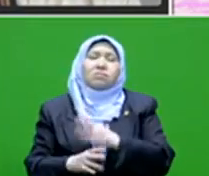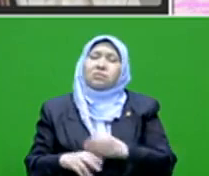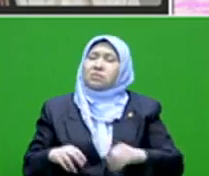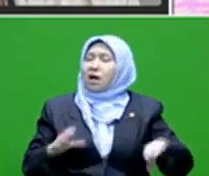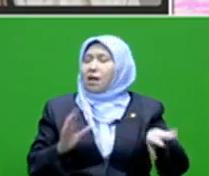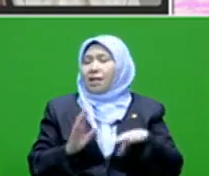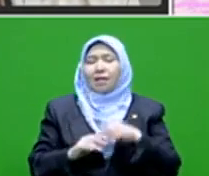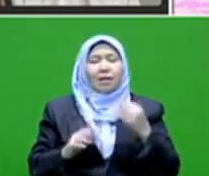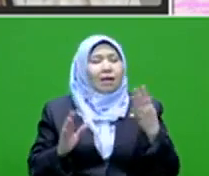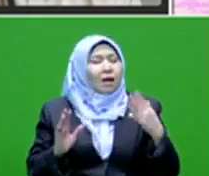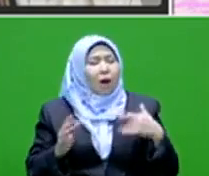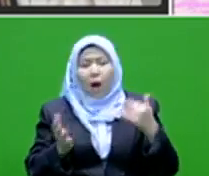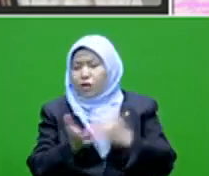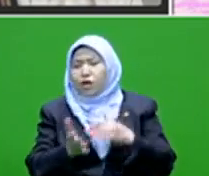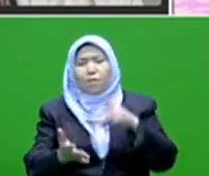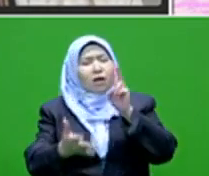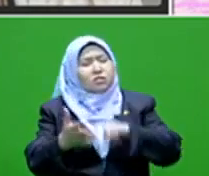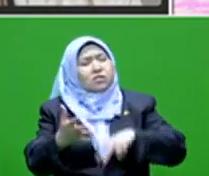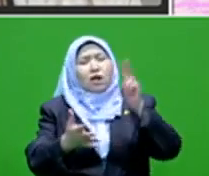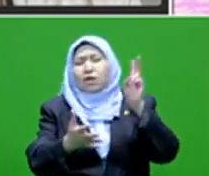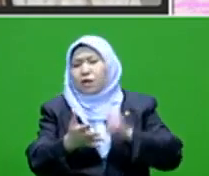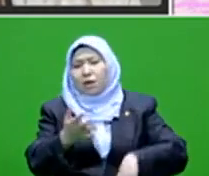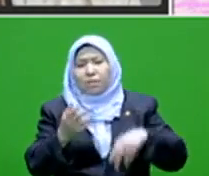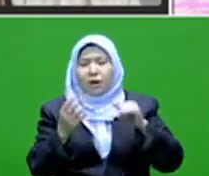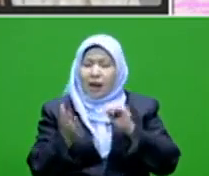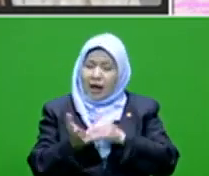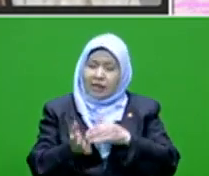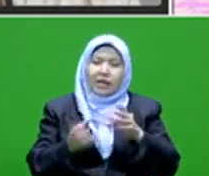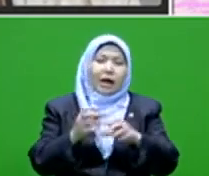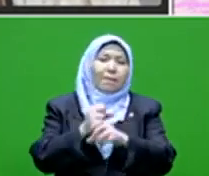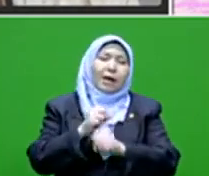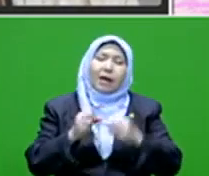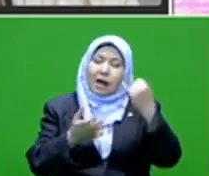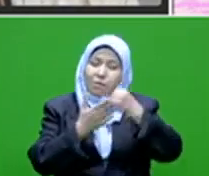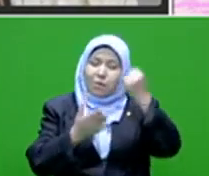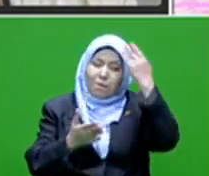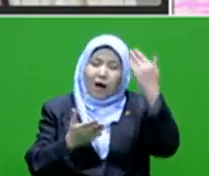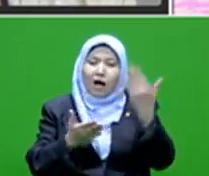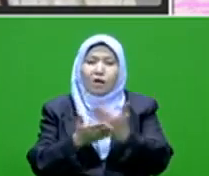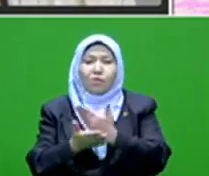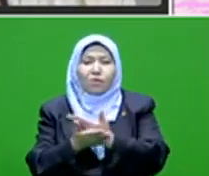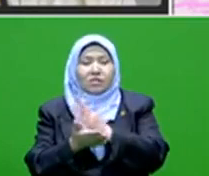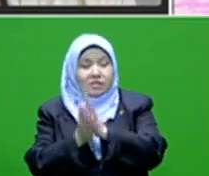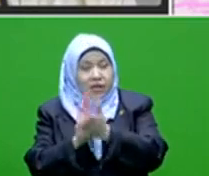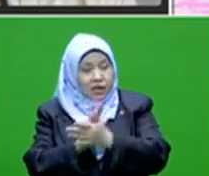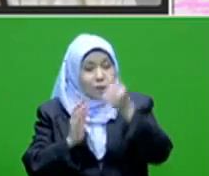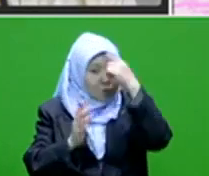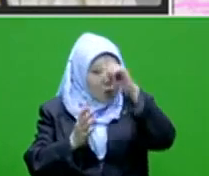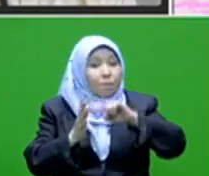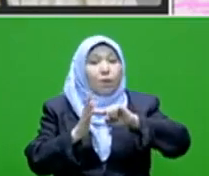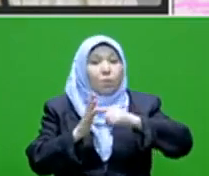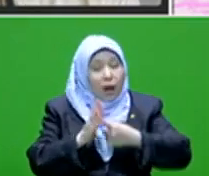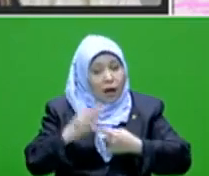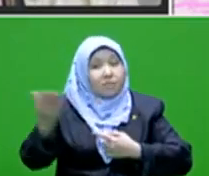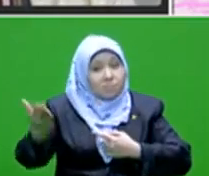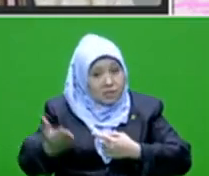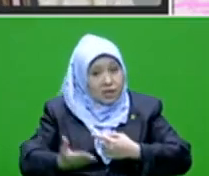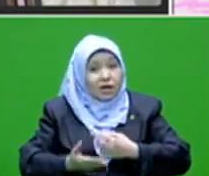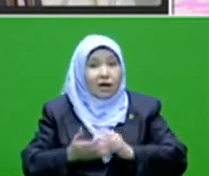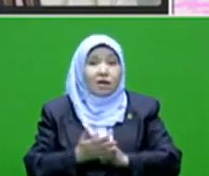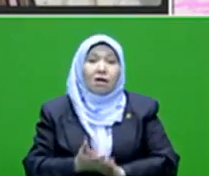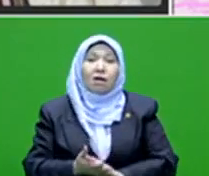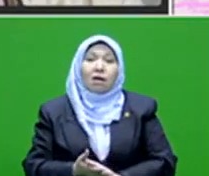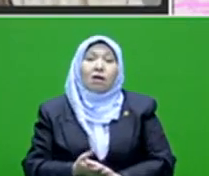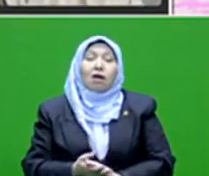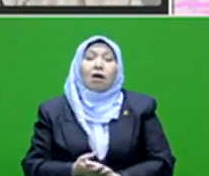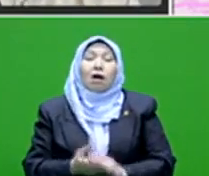makin dibaca, makin dibaca, makin nampak ilmu, dapat ilmu baru. Mungkin Ustaz Don, untuk permulaan Ustaz Don, sila. Allahumma